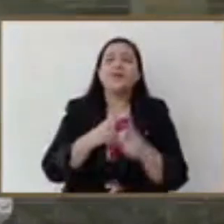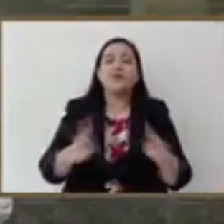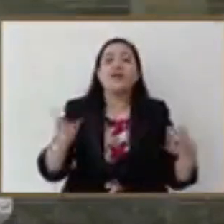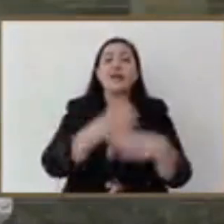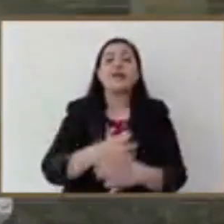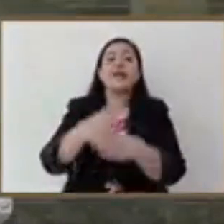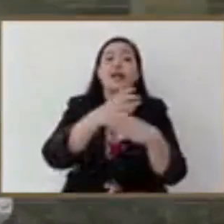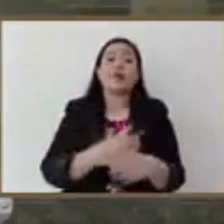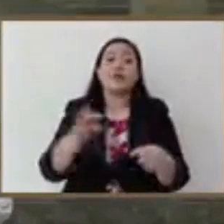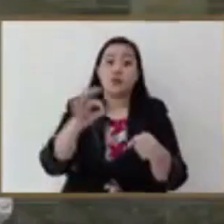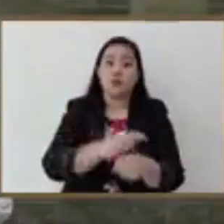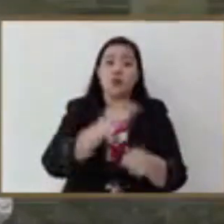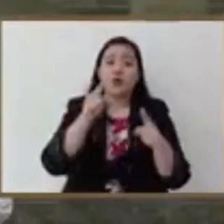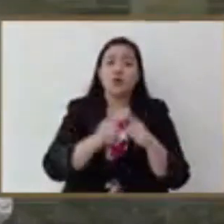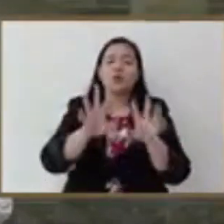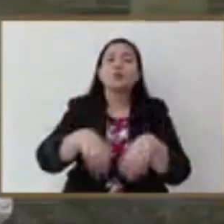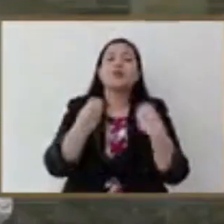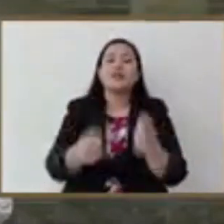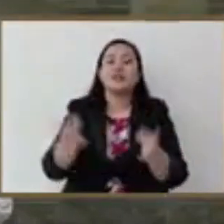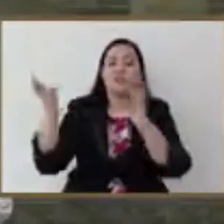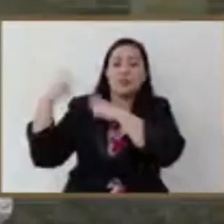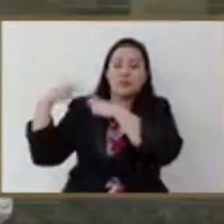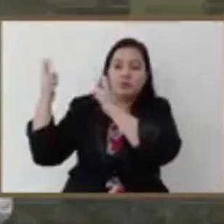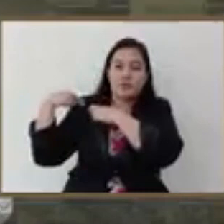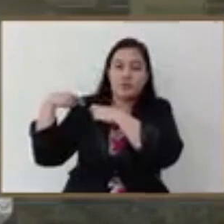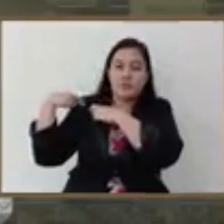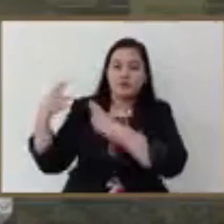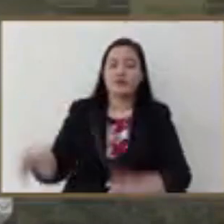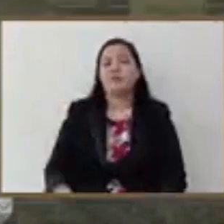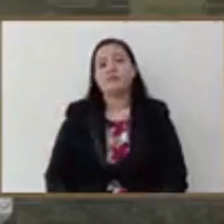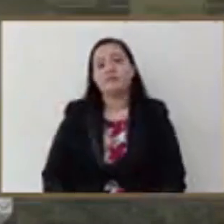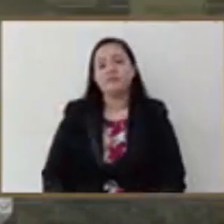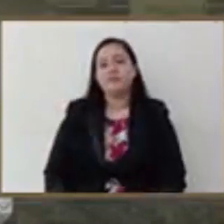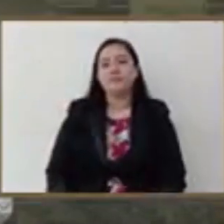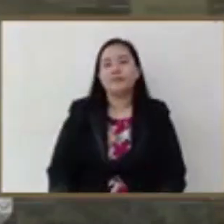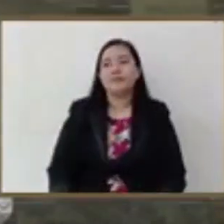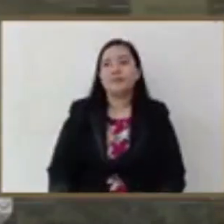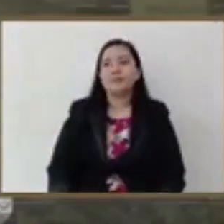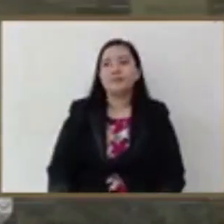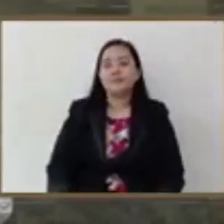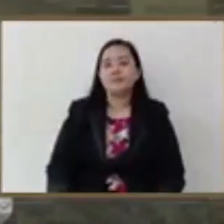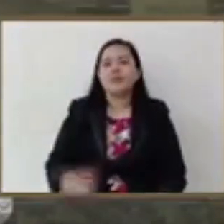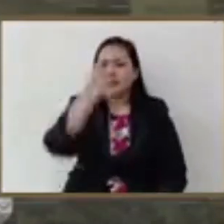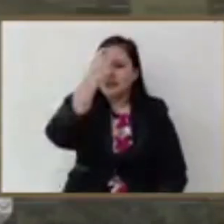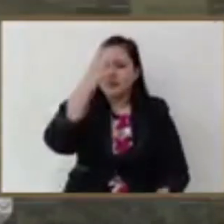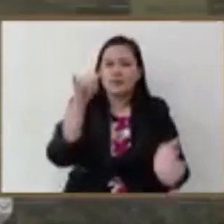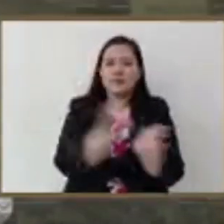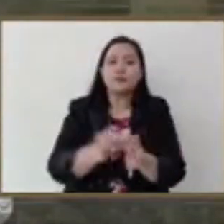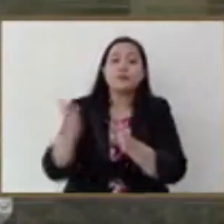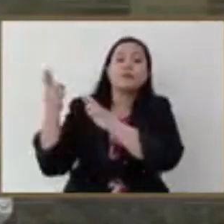Sapagkat ginagamit, listen, he should understand that responsibility is